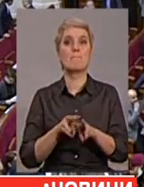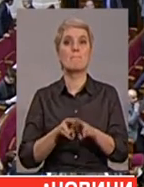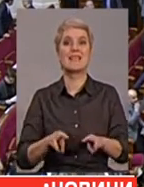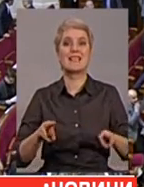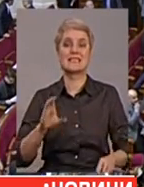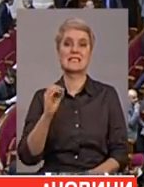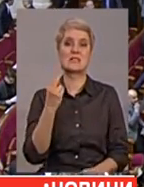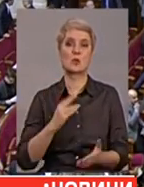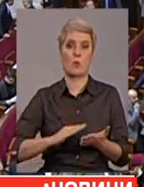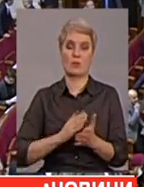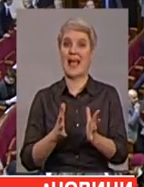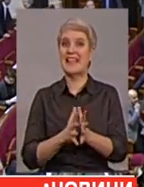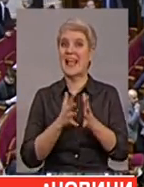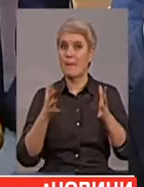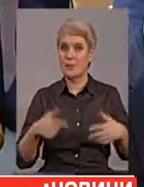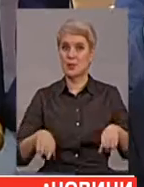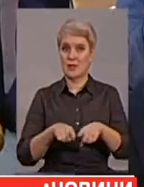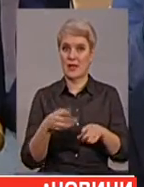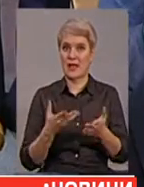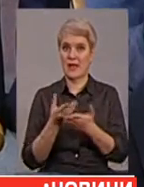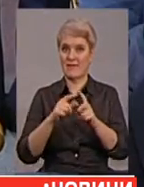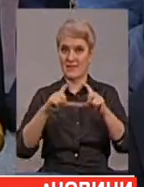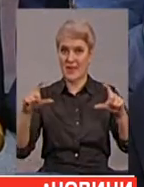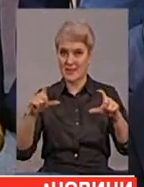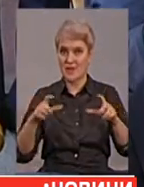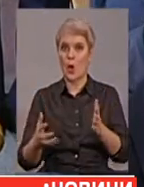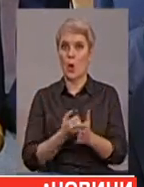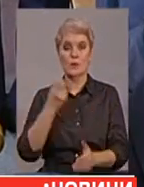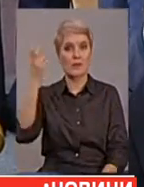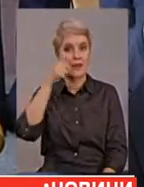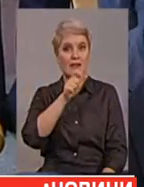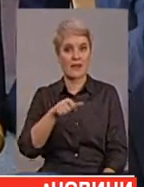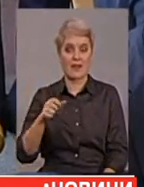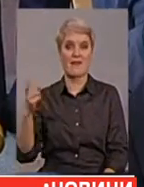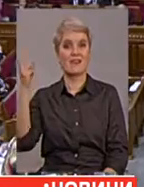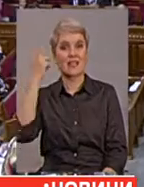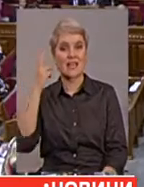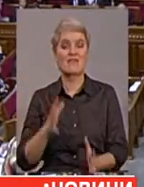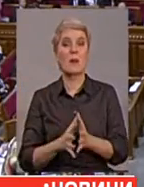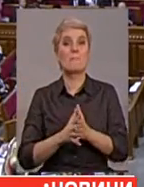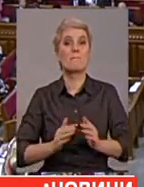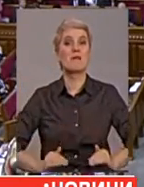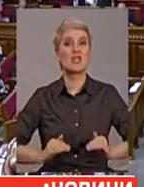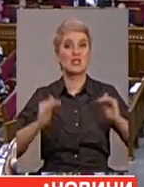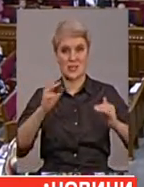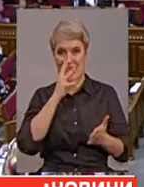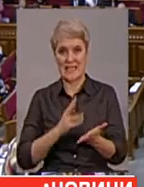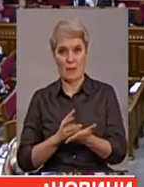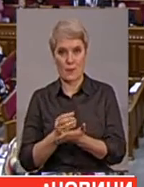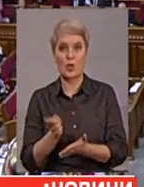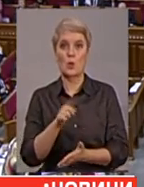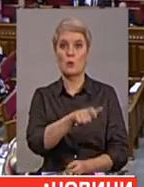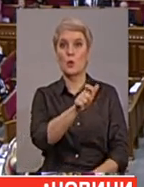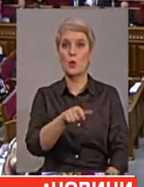таких квитанцій отримали кияни. У столиці більші зарплати, переконує міністр, тож люди менше користуються субсидіями. Запевнив, кожен